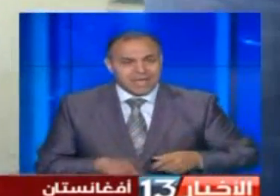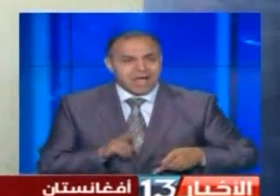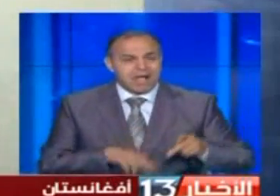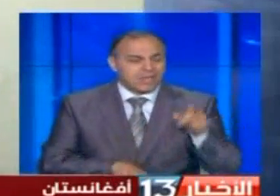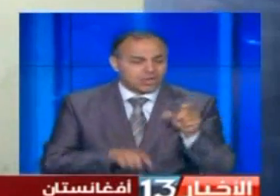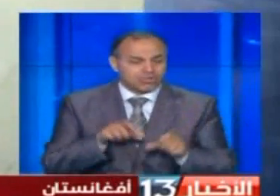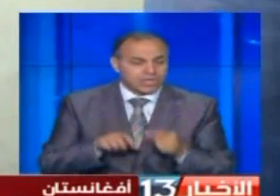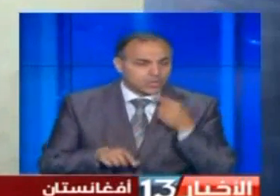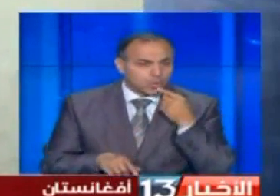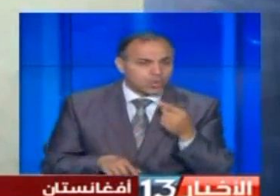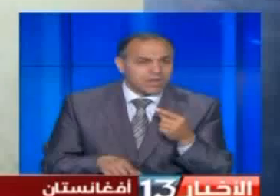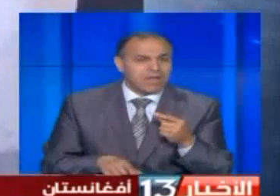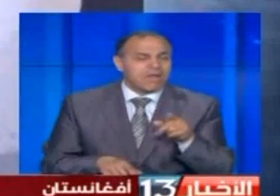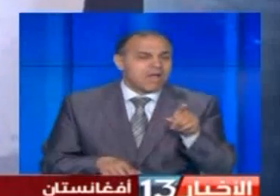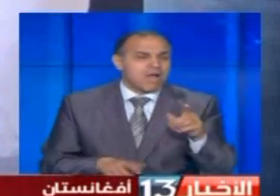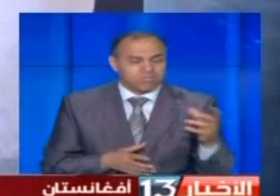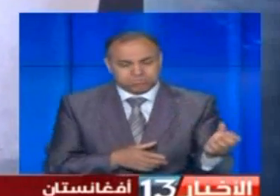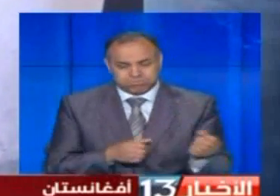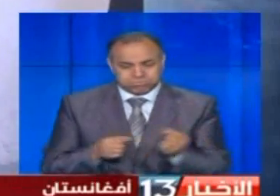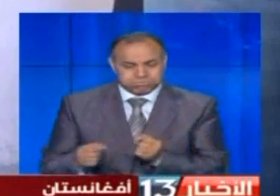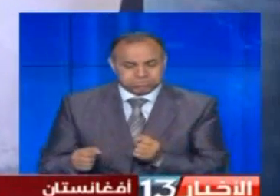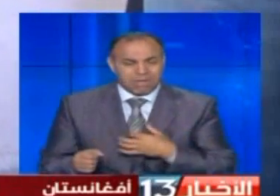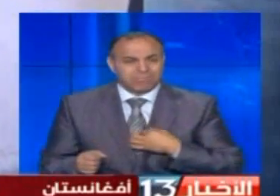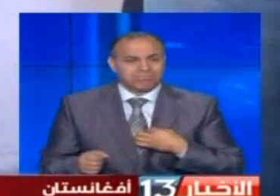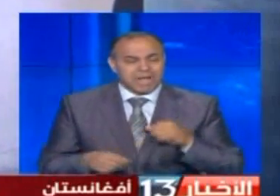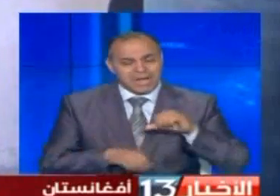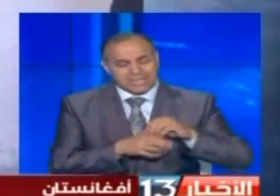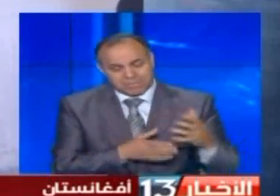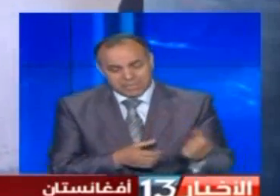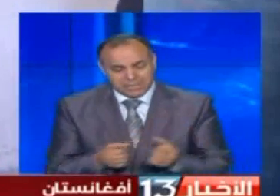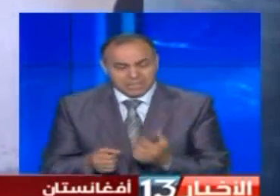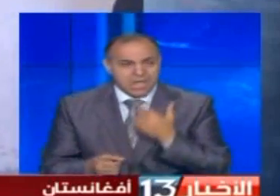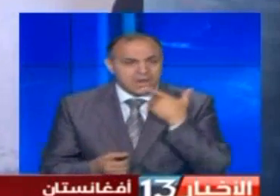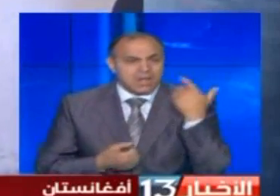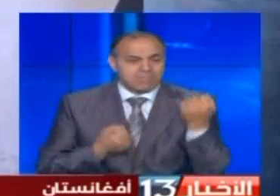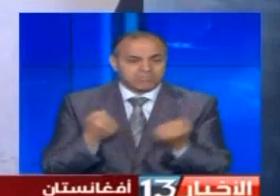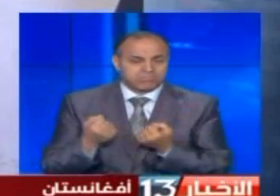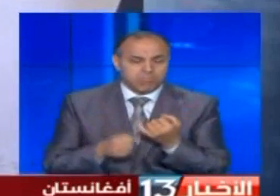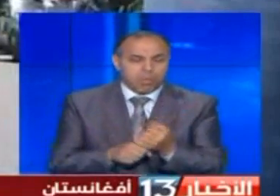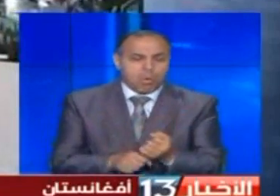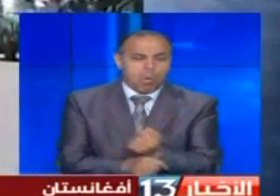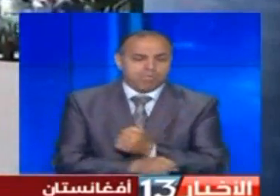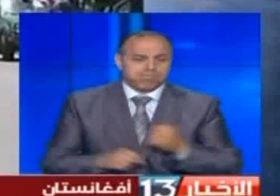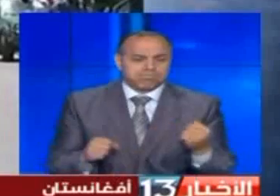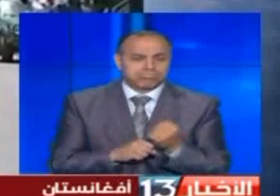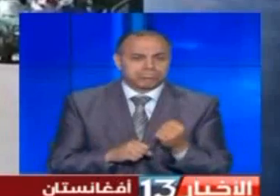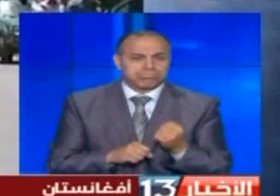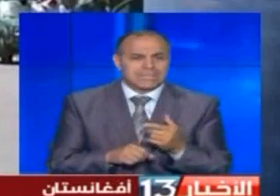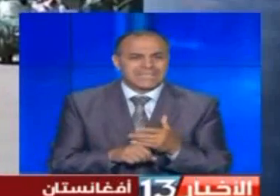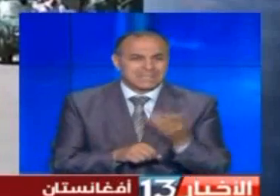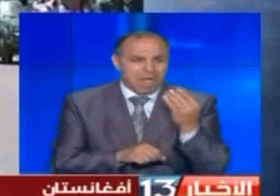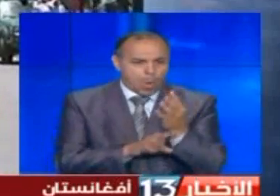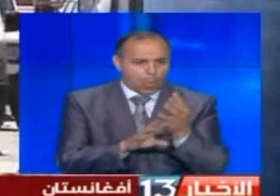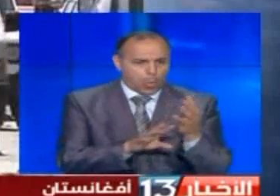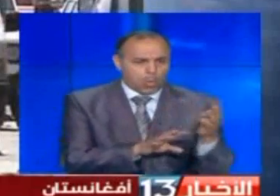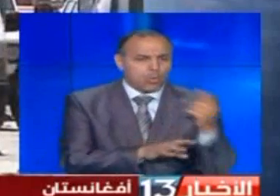الضحايا من المدنيين تم نقلهم إلى مستشفيات العاصمة، موضحا أن سيارة مفخخة انفجرت ساعة الذروة الصباحية